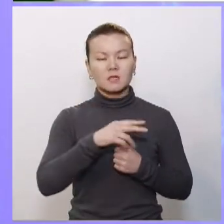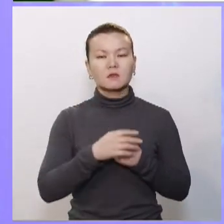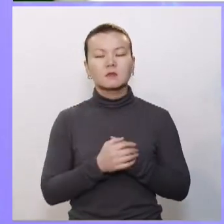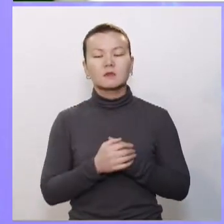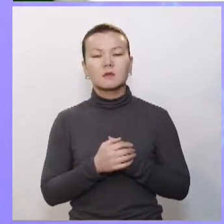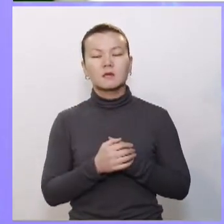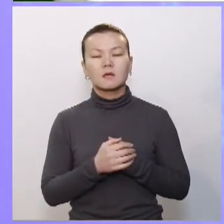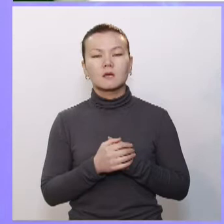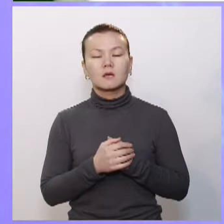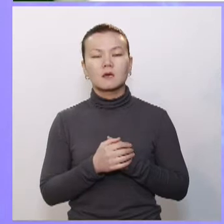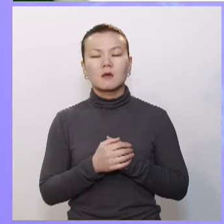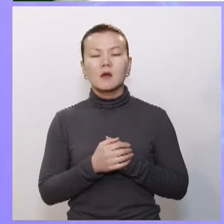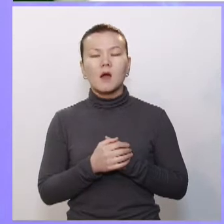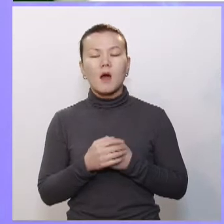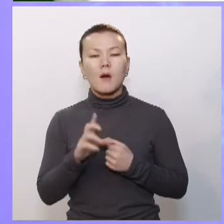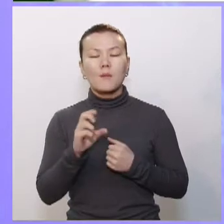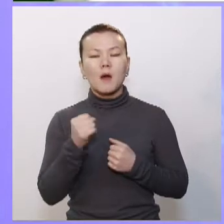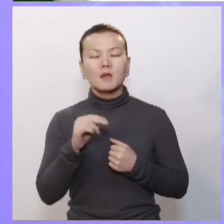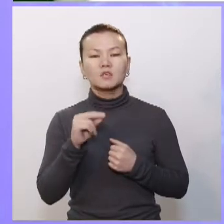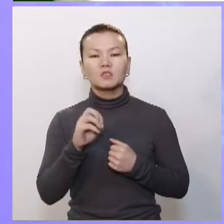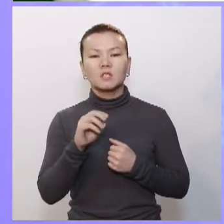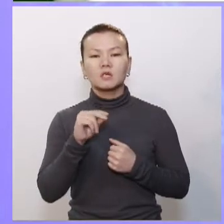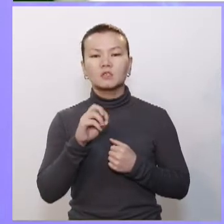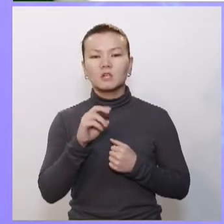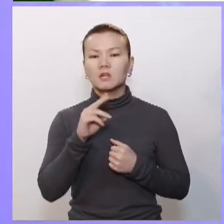Бай чечекей гүл ачат.